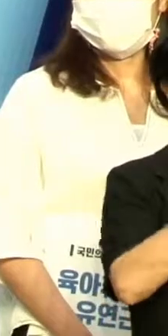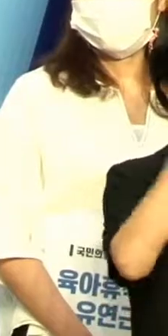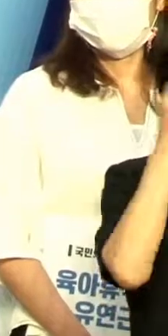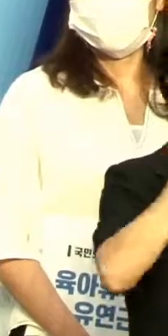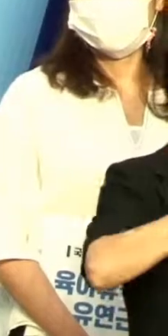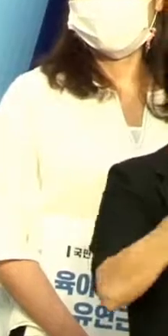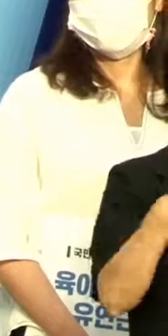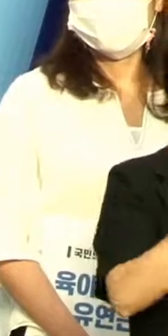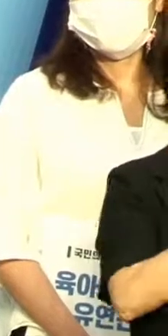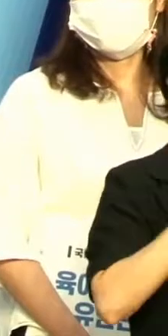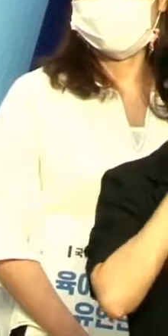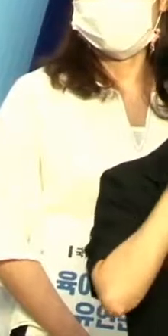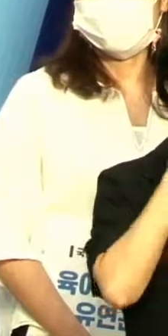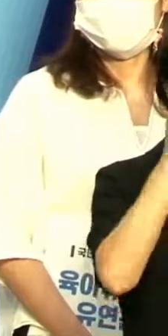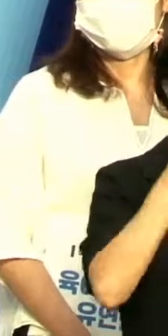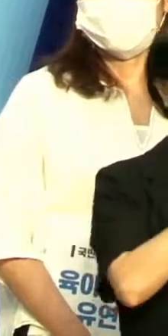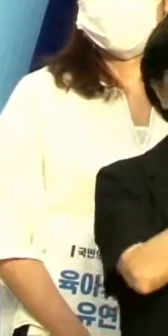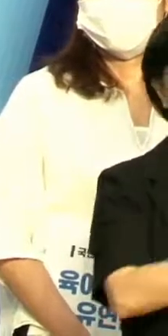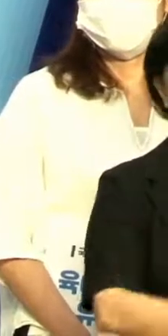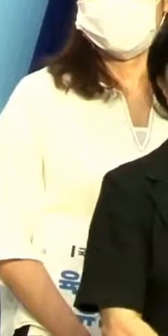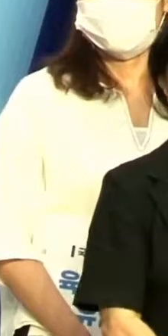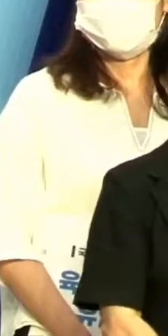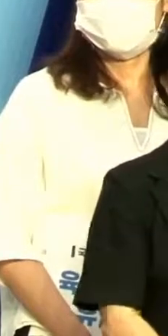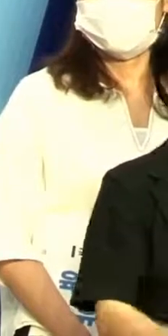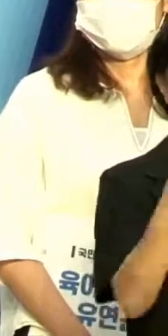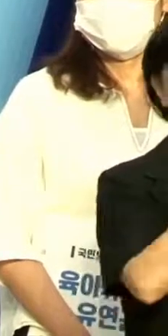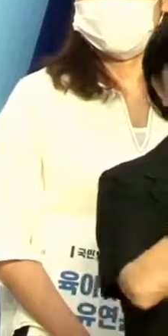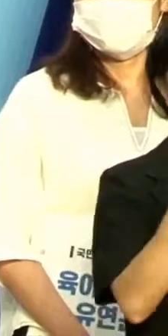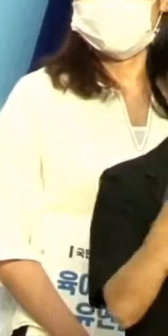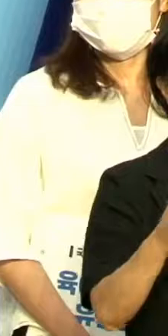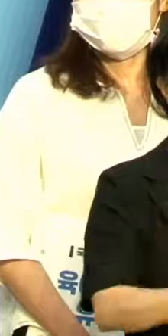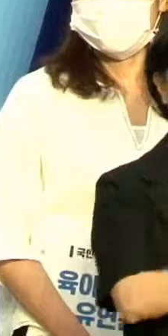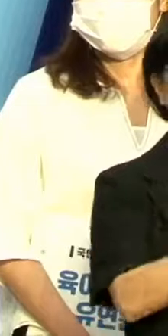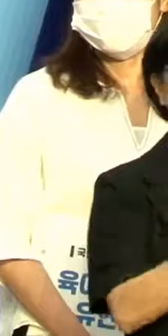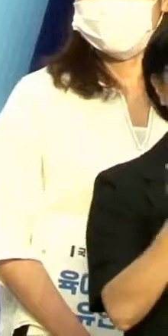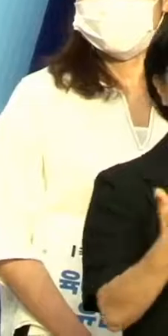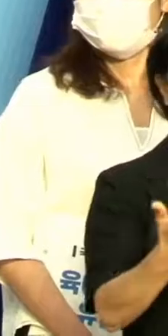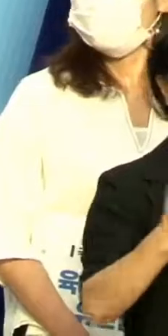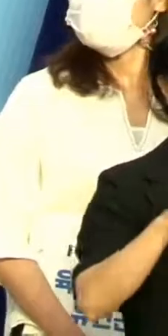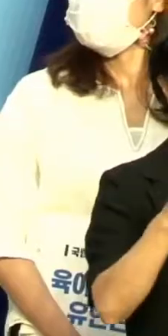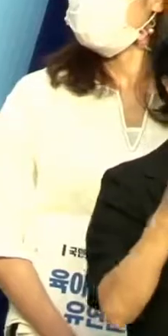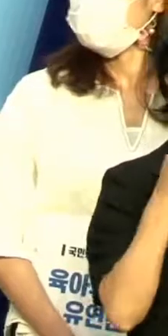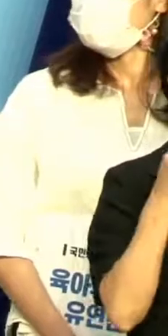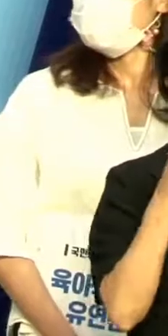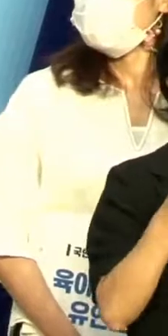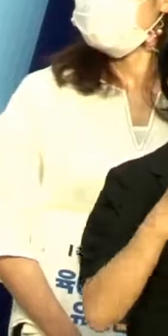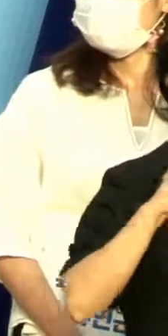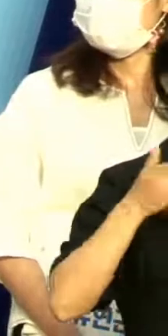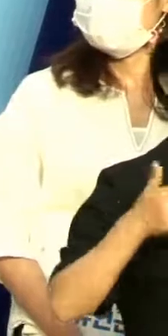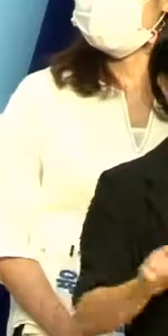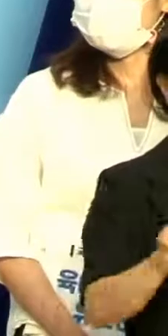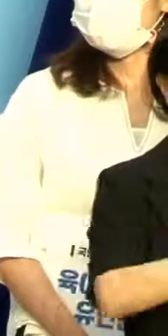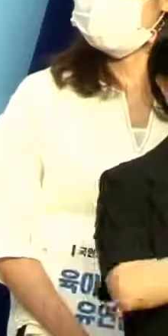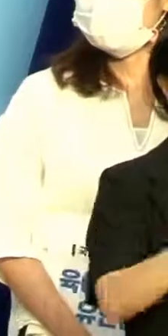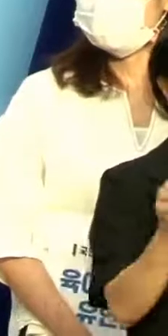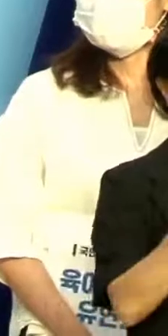만들기 위해 노력할 것을 제안드립니다 2020 년 9월 v 국민의 힘 져 출생 대책